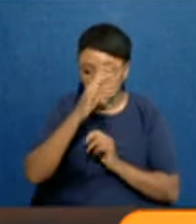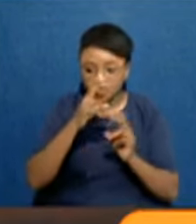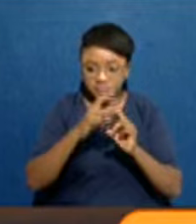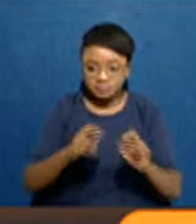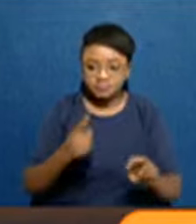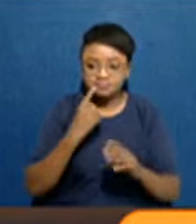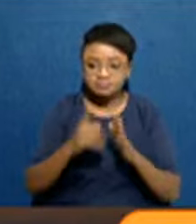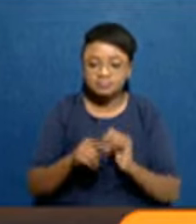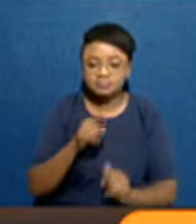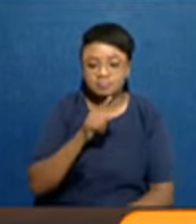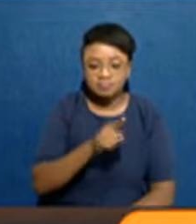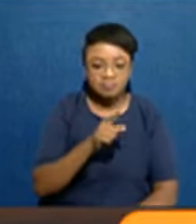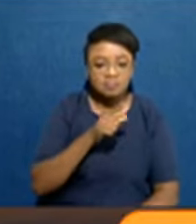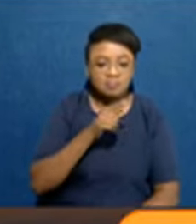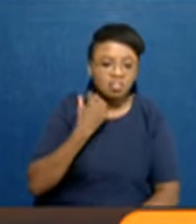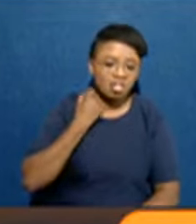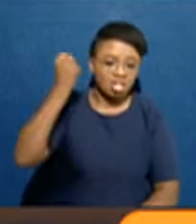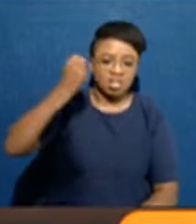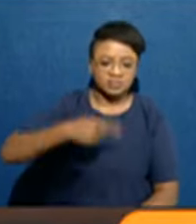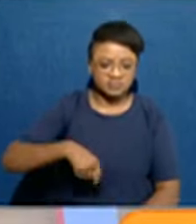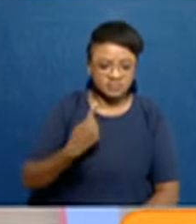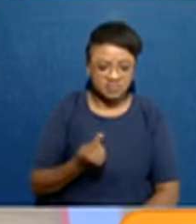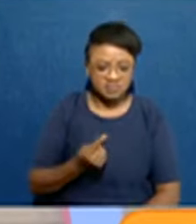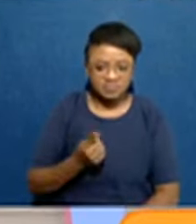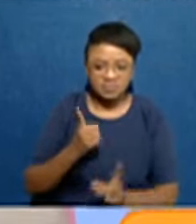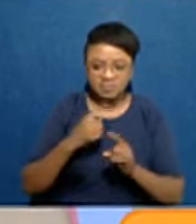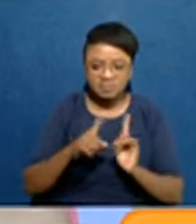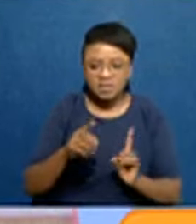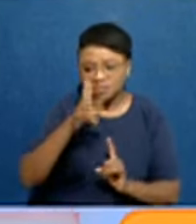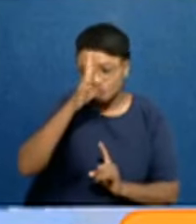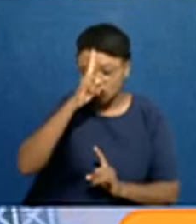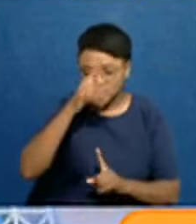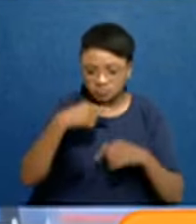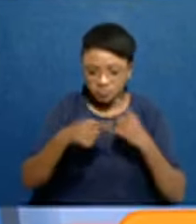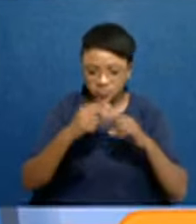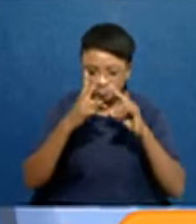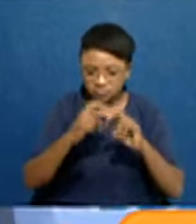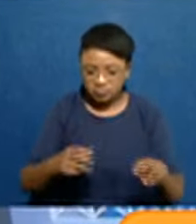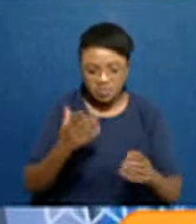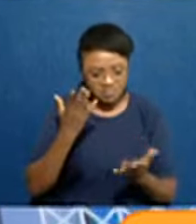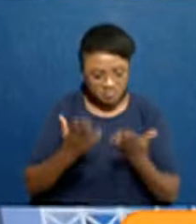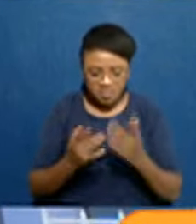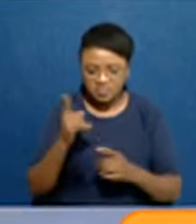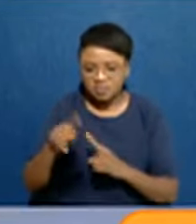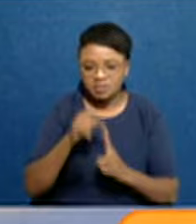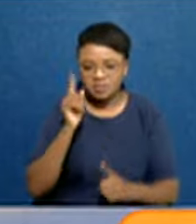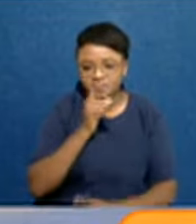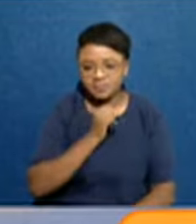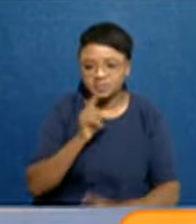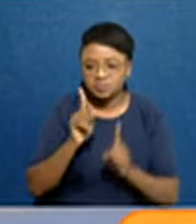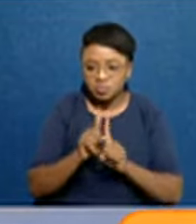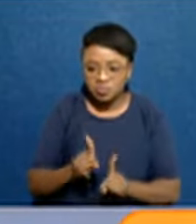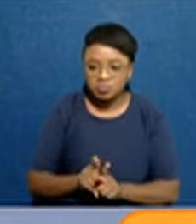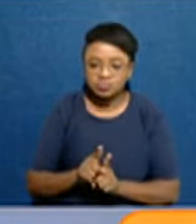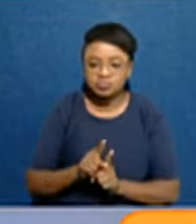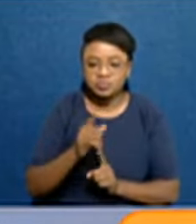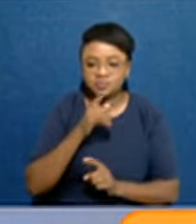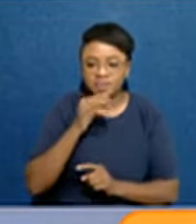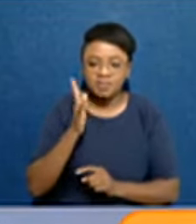Wesley Njiru alijitia kitanzi, ila sasa polisi wanachunguza uwezekano wa mauaji. Haya yamejiri huku wazazi wa shule hiyo